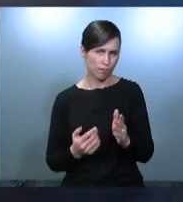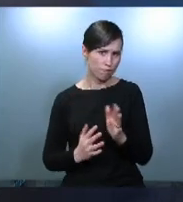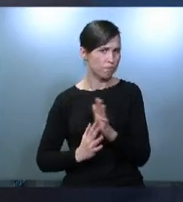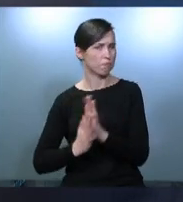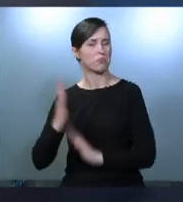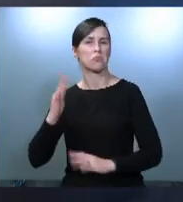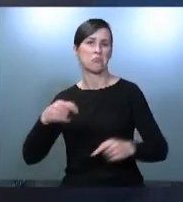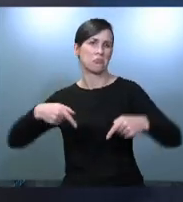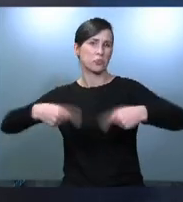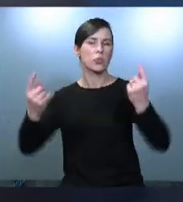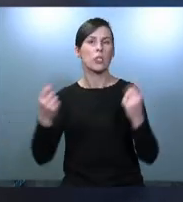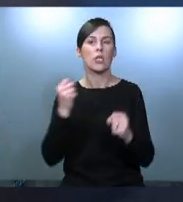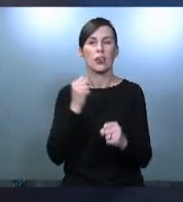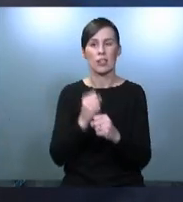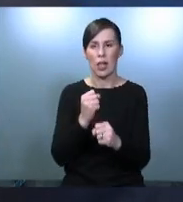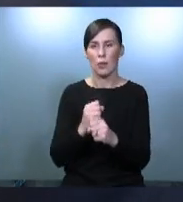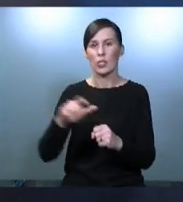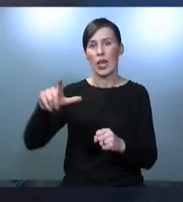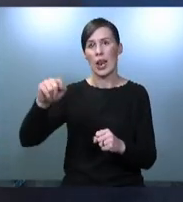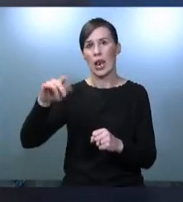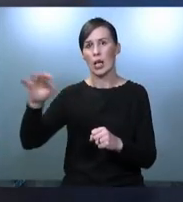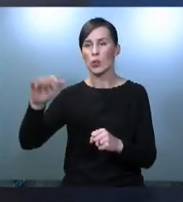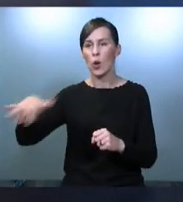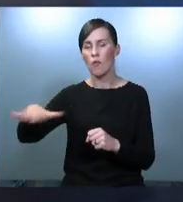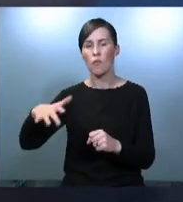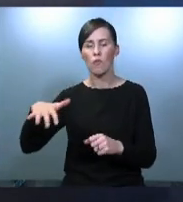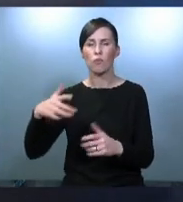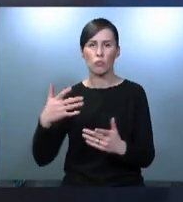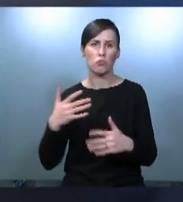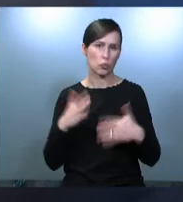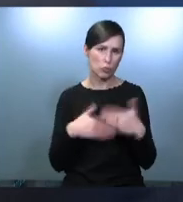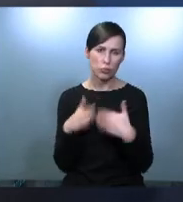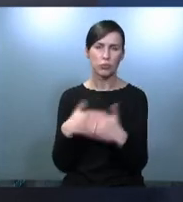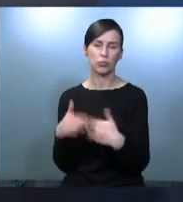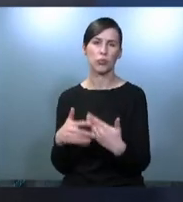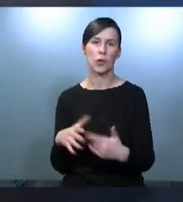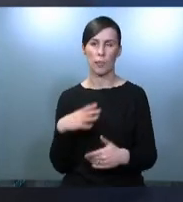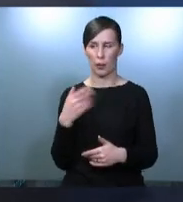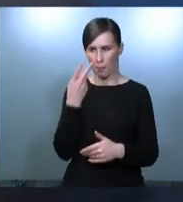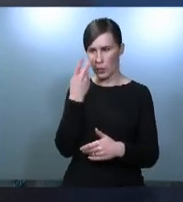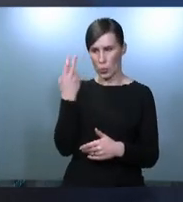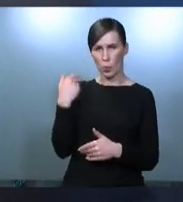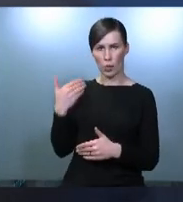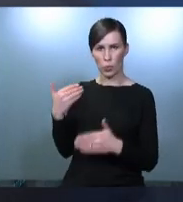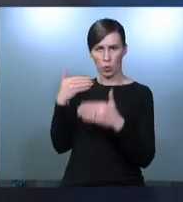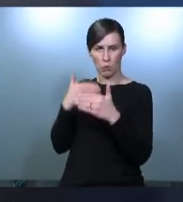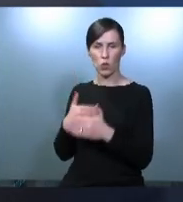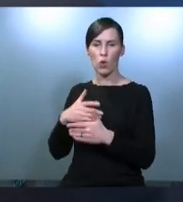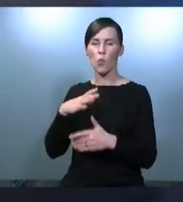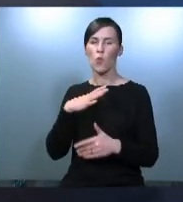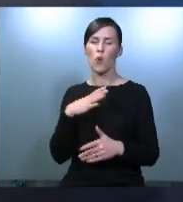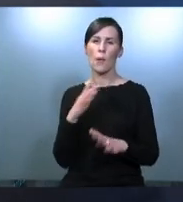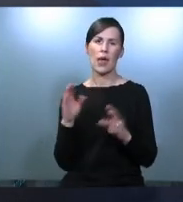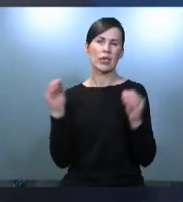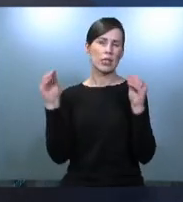su lezo operatorium tikrai aktyviai vyksta. Ir vien per paskutinius čia porą metų buvo virš 10